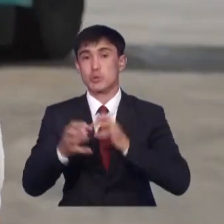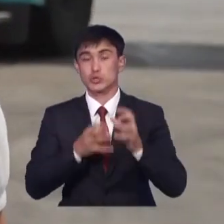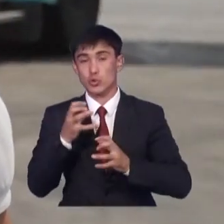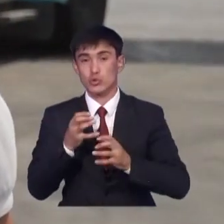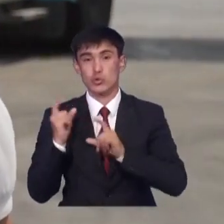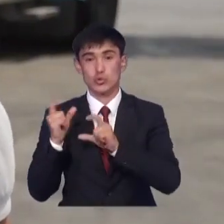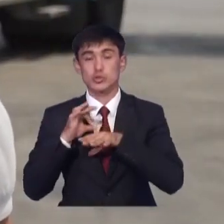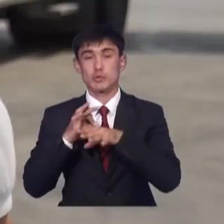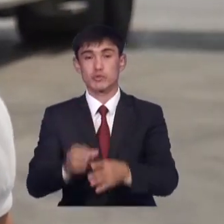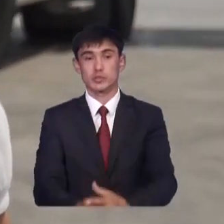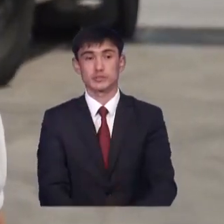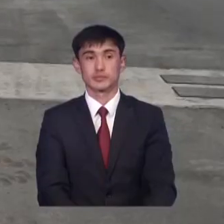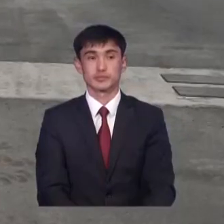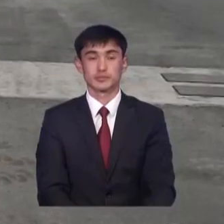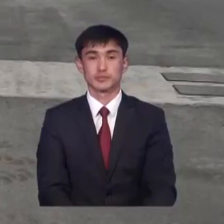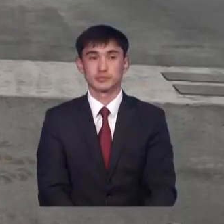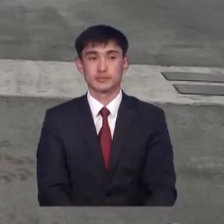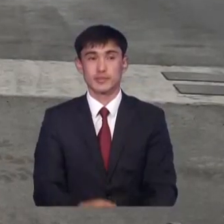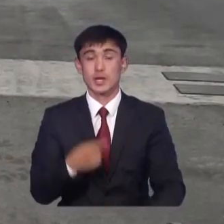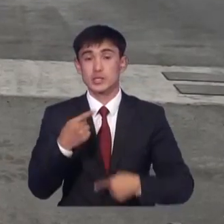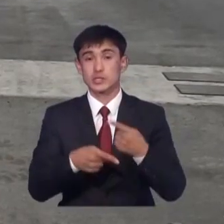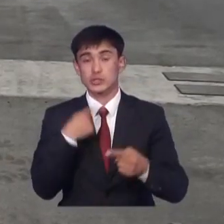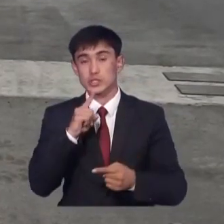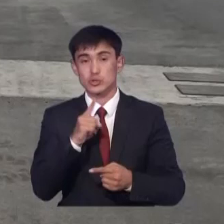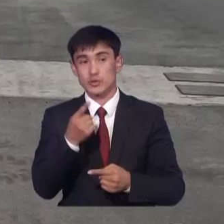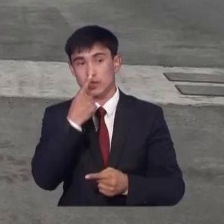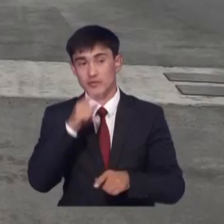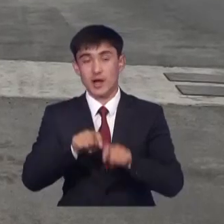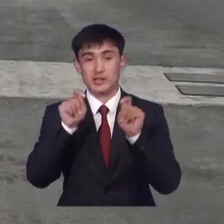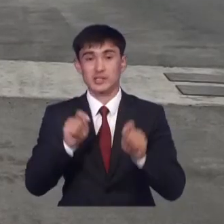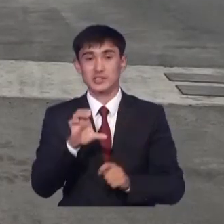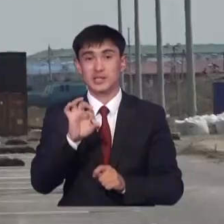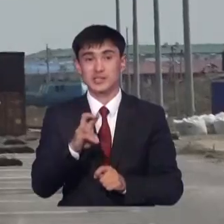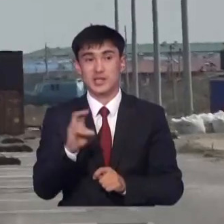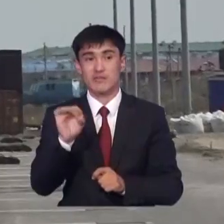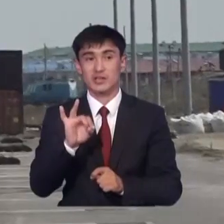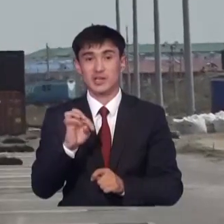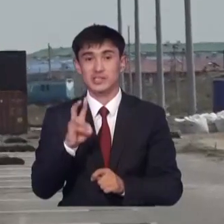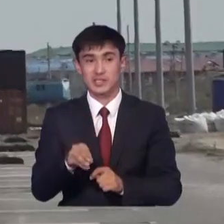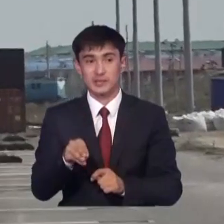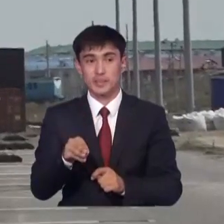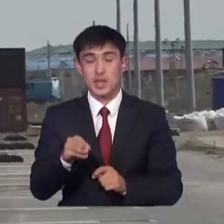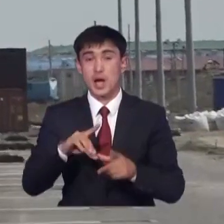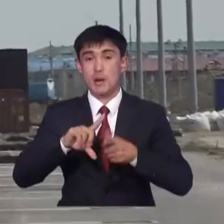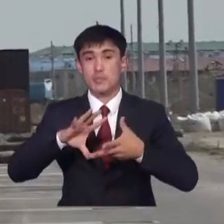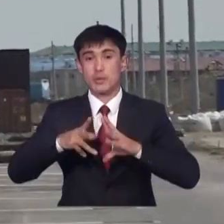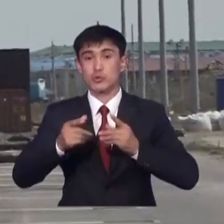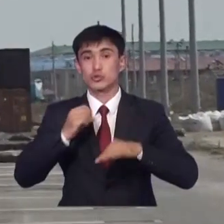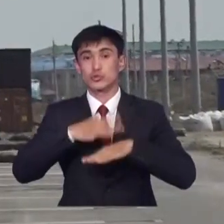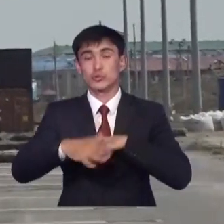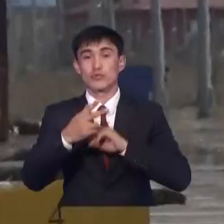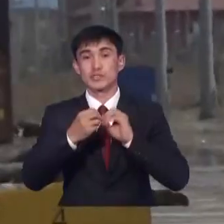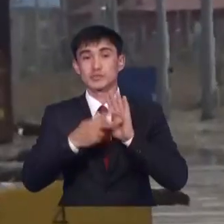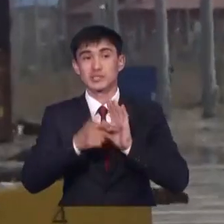международные грузоперевозки. Следует также отметить недавно открывшуюся станцию Евротранзит-терминал. Объект площадью 18